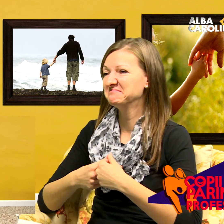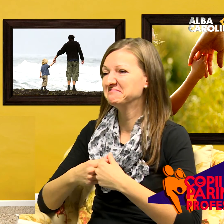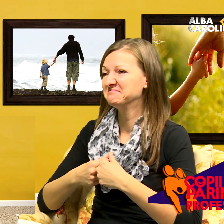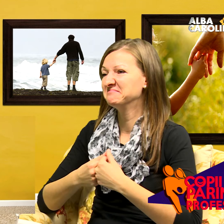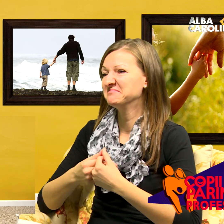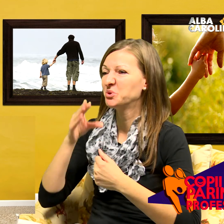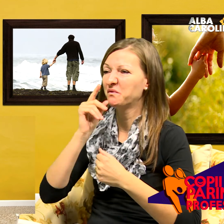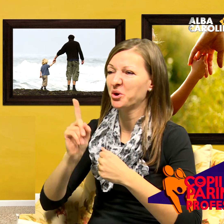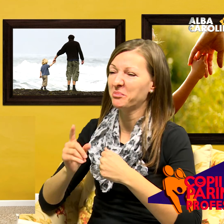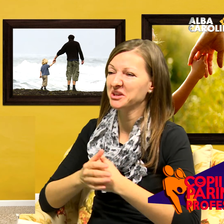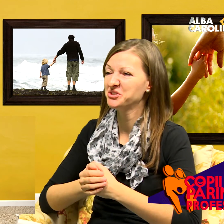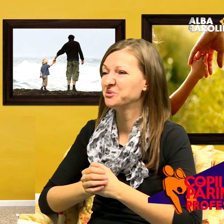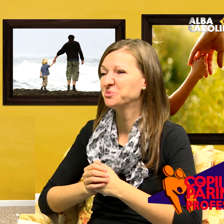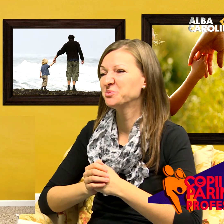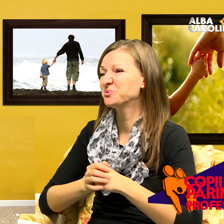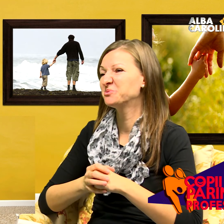Se joacă.